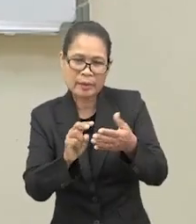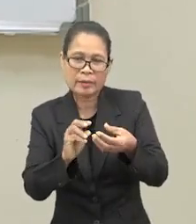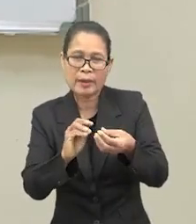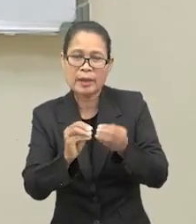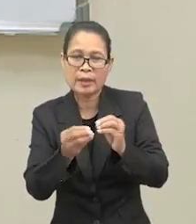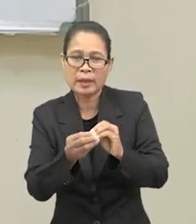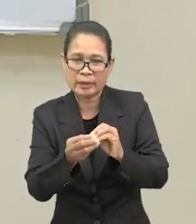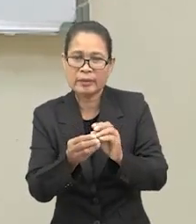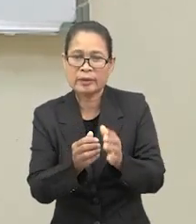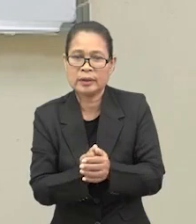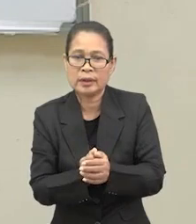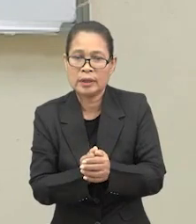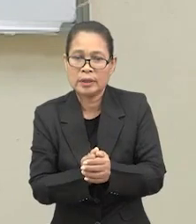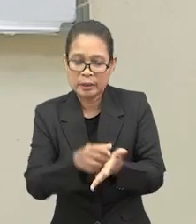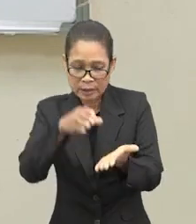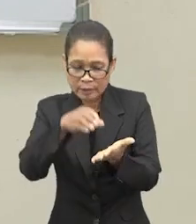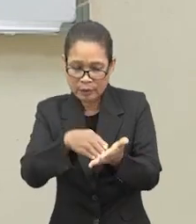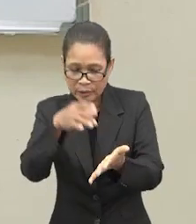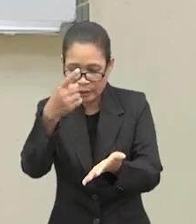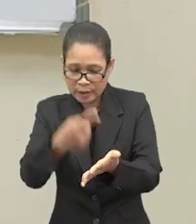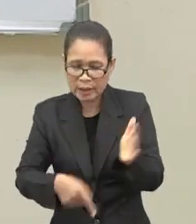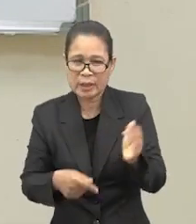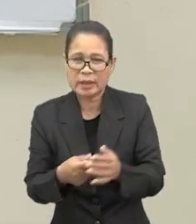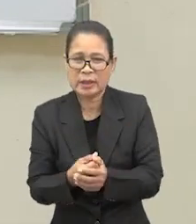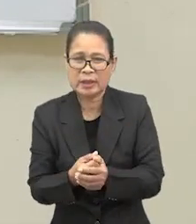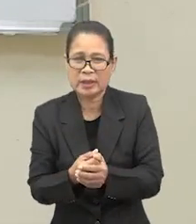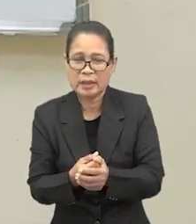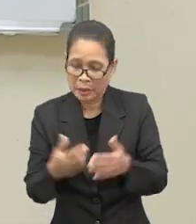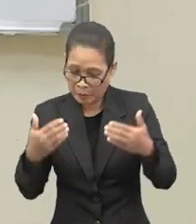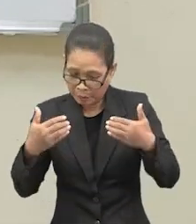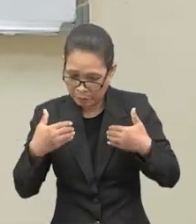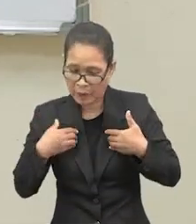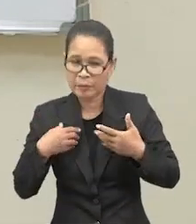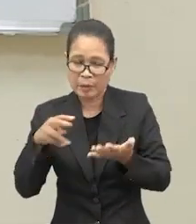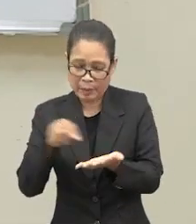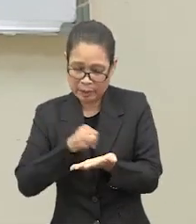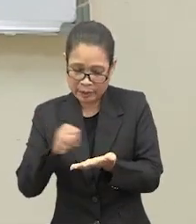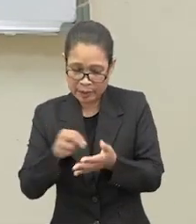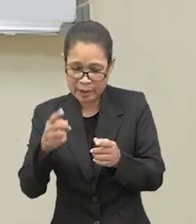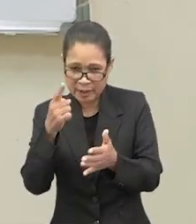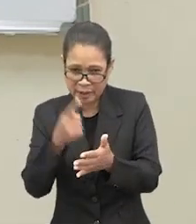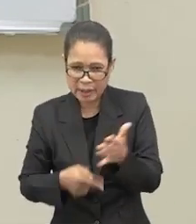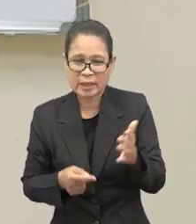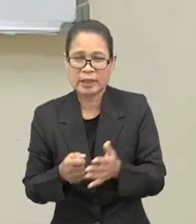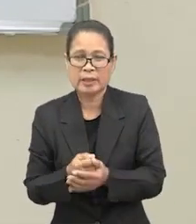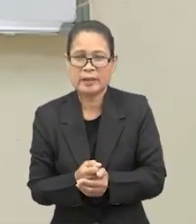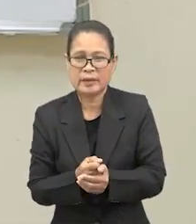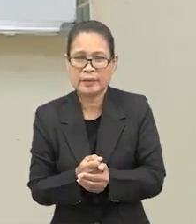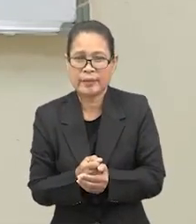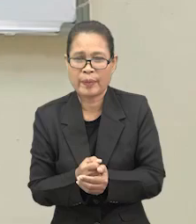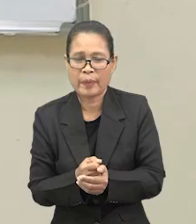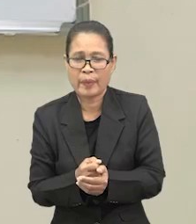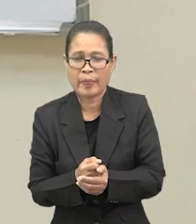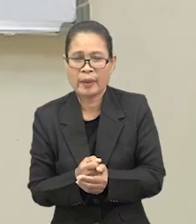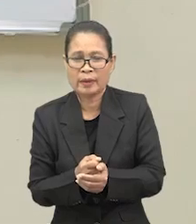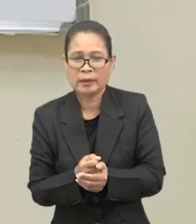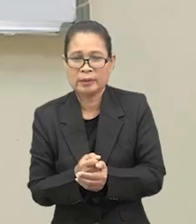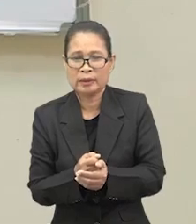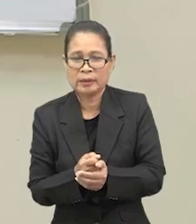Chà, dương trâu bình nật mơ là bạc lế nụ. Ta ta là bạc lế nhưng chi chùm nuồn ấy. Hay miên phòng màn vị thi ở vầy nó không